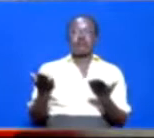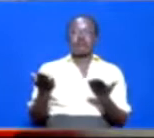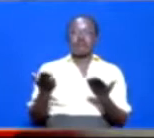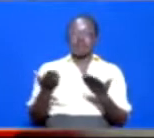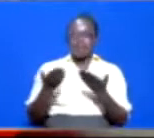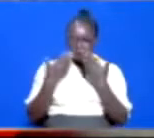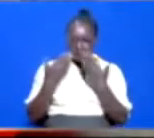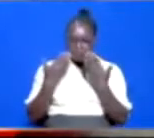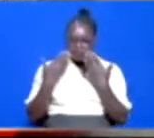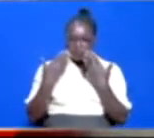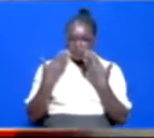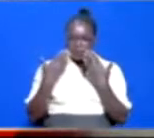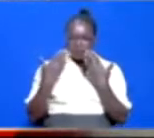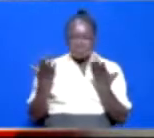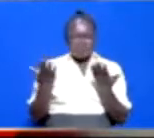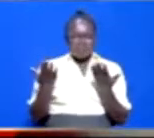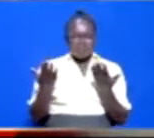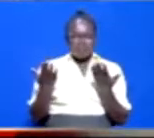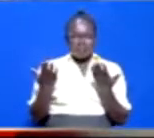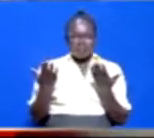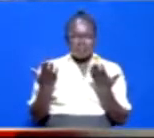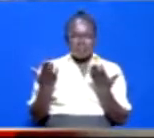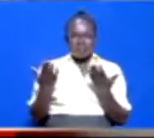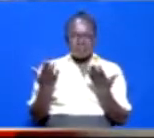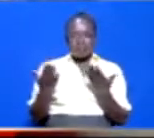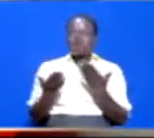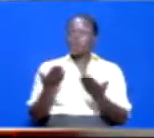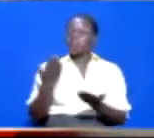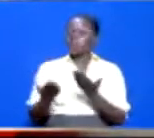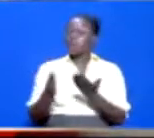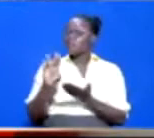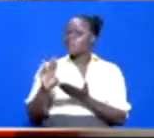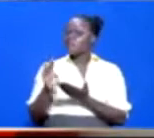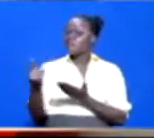a breath of fresh air ambaye watakuja, labda wakikuja wale wanne wataleta hiyo